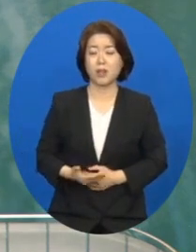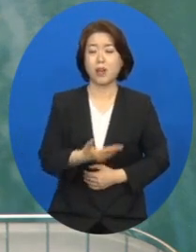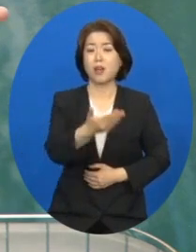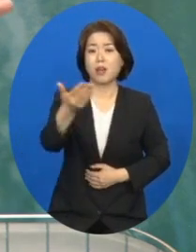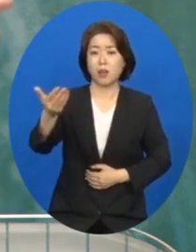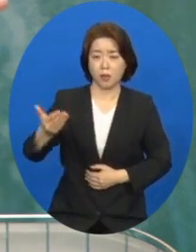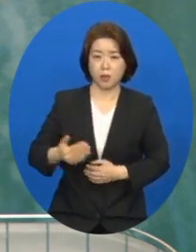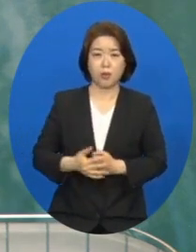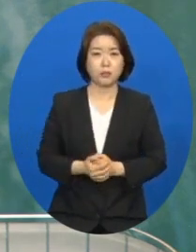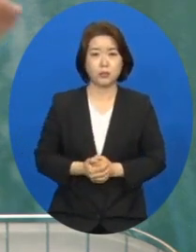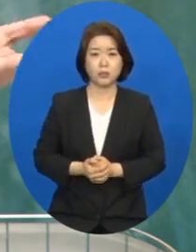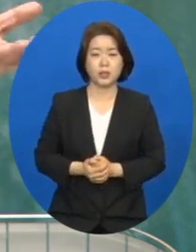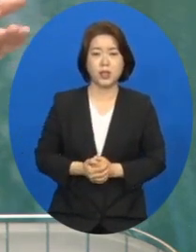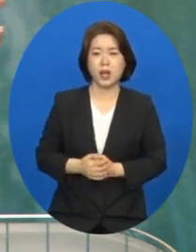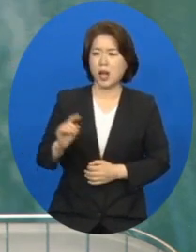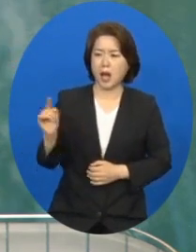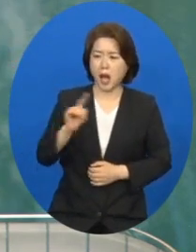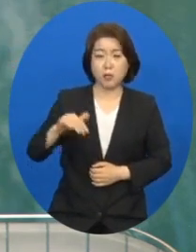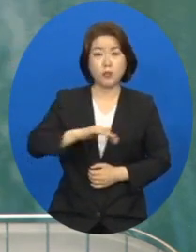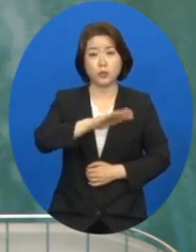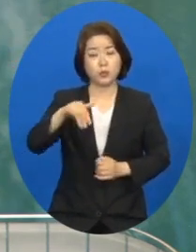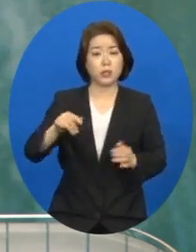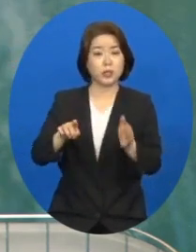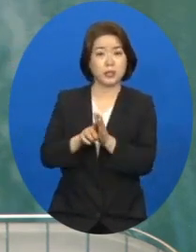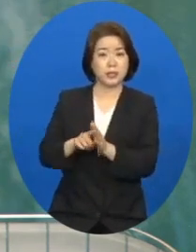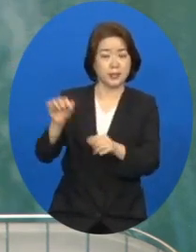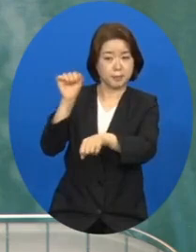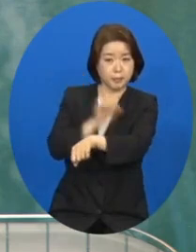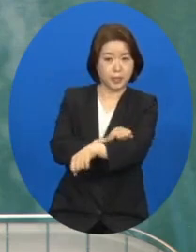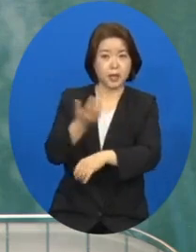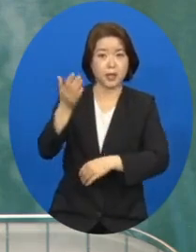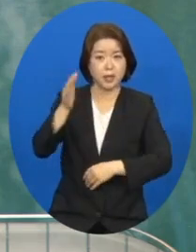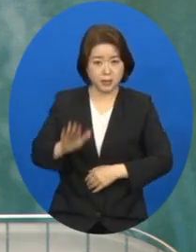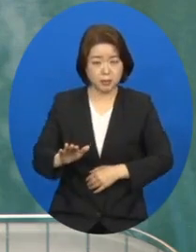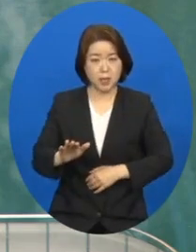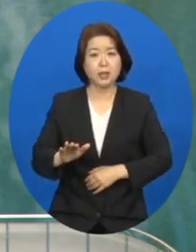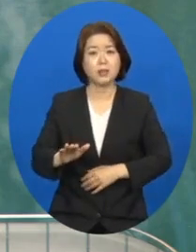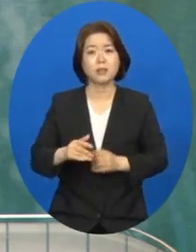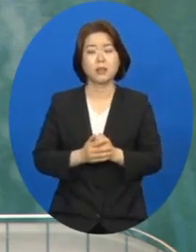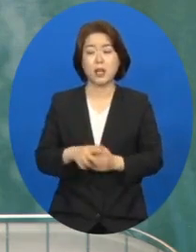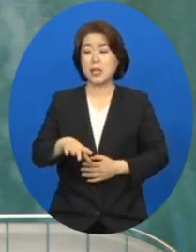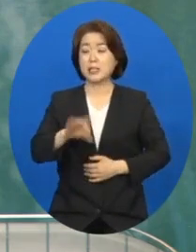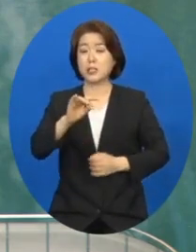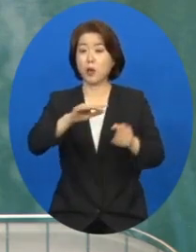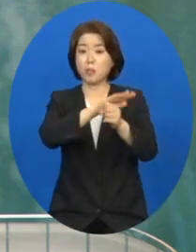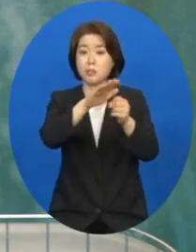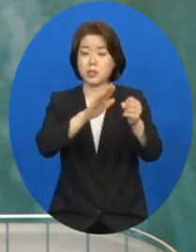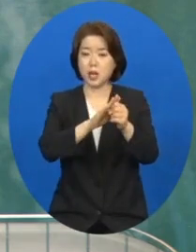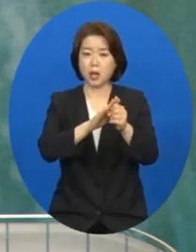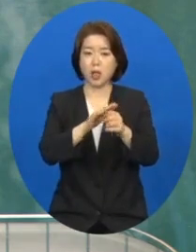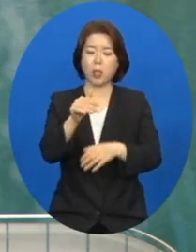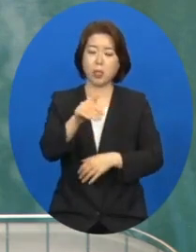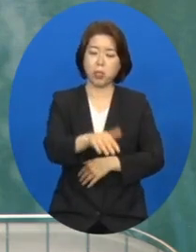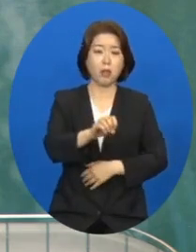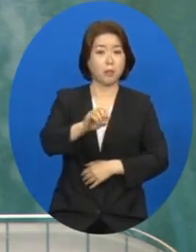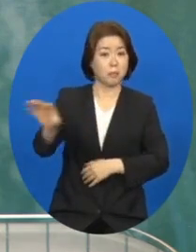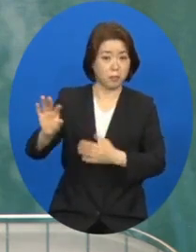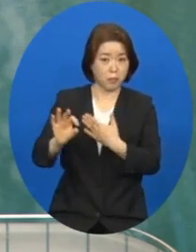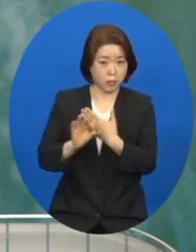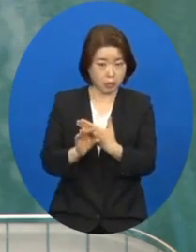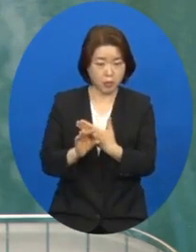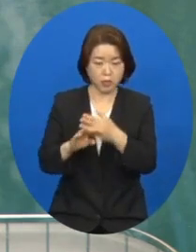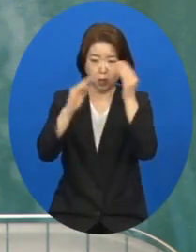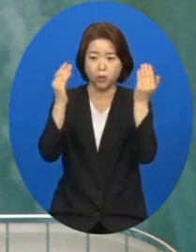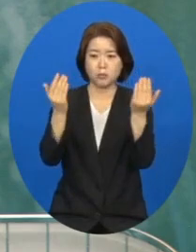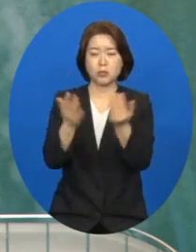여러분, 아무리 우리가 신앙생활을 잘한다 하더라도 처음 사랑을 잃어버리면 모든